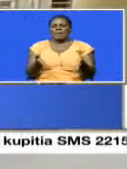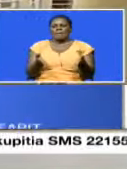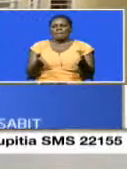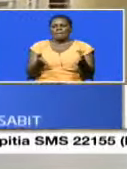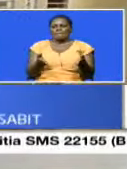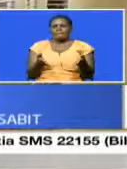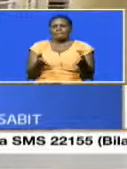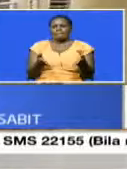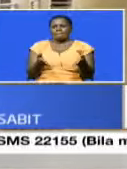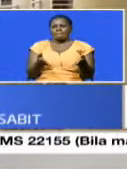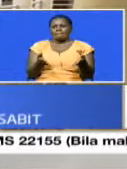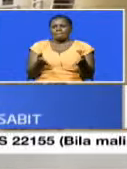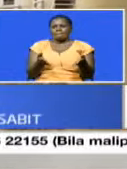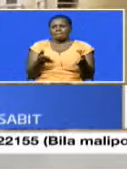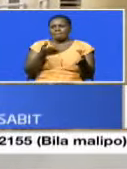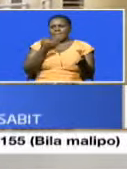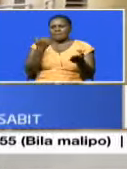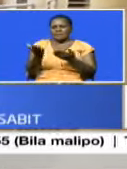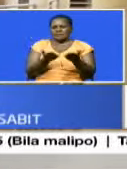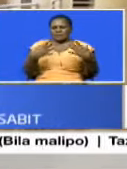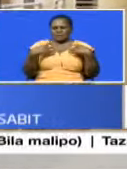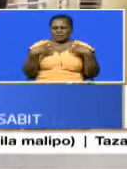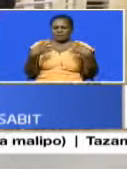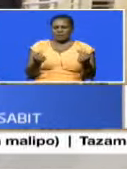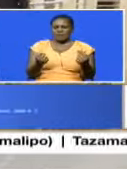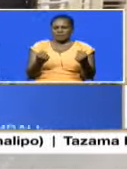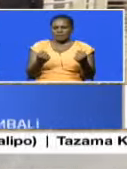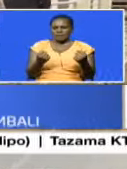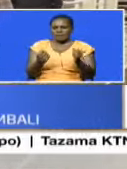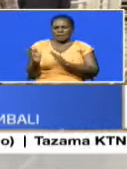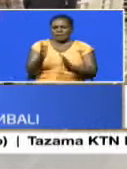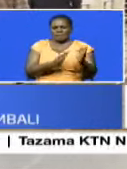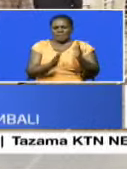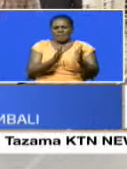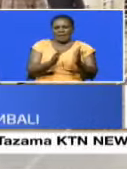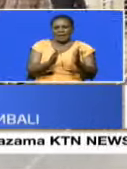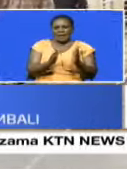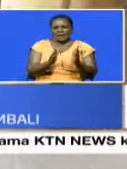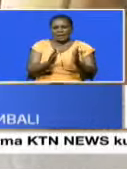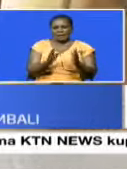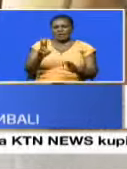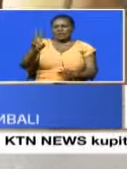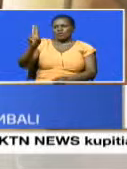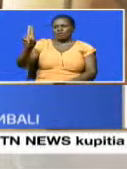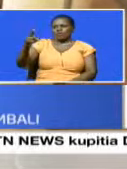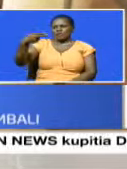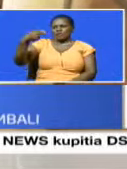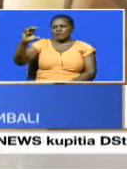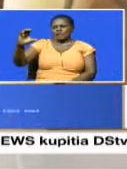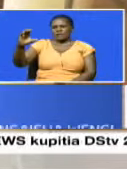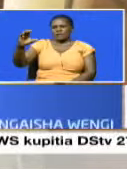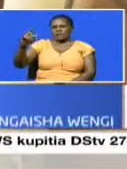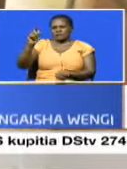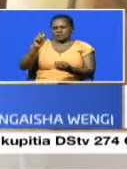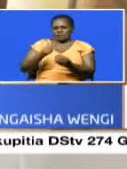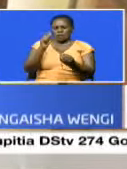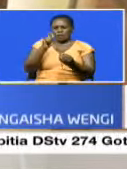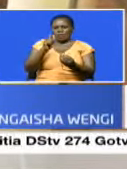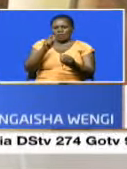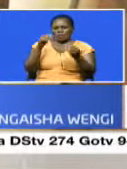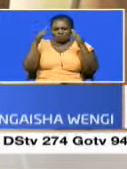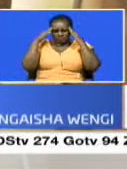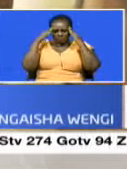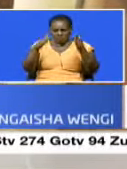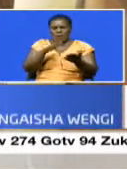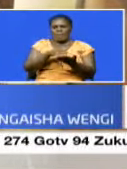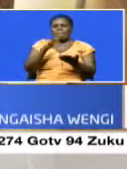hospitali. Katika hatua za kuboresha huduma za afya kwa mjibu wa mpango wa afya kwa wote, yani UHC, maabara inatazamiwa kuwa nguzo